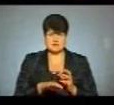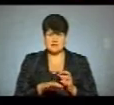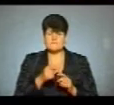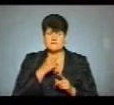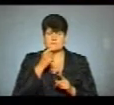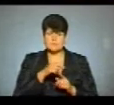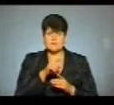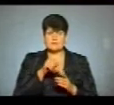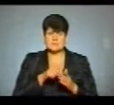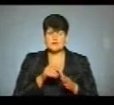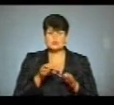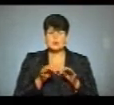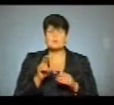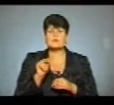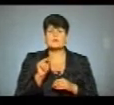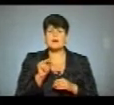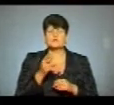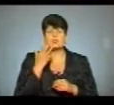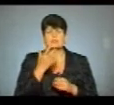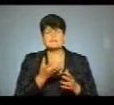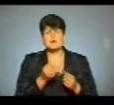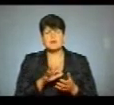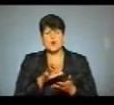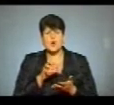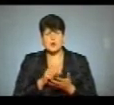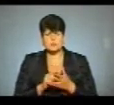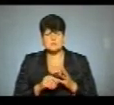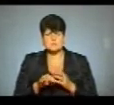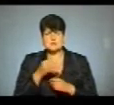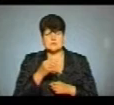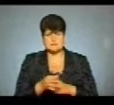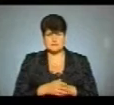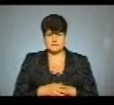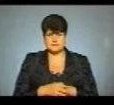відповідаючи на запитання судді про дату набуття права оренди земельної ділянки, сказав.